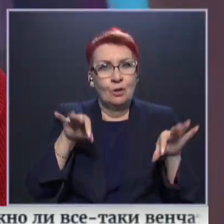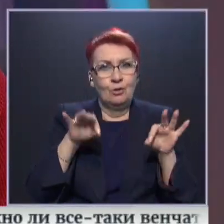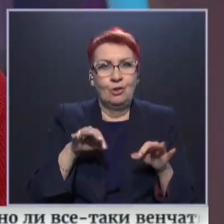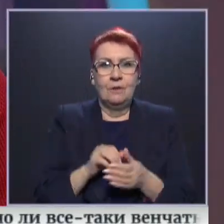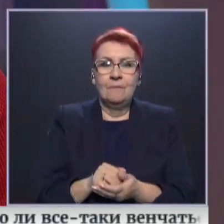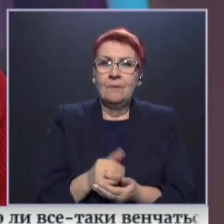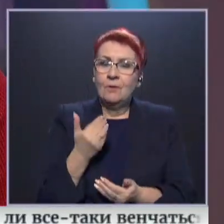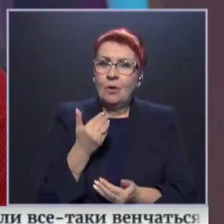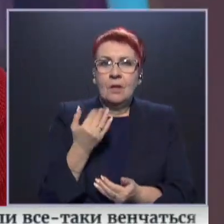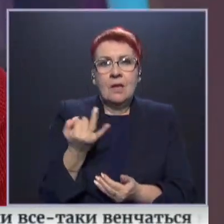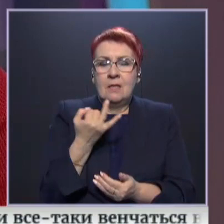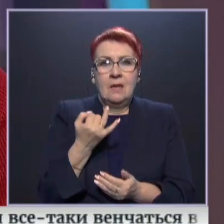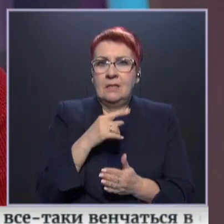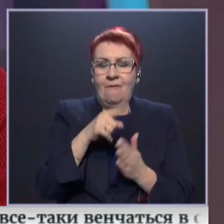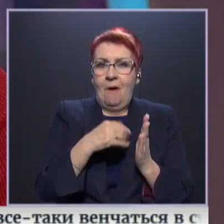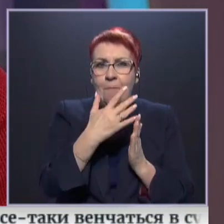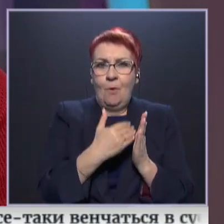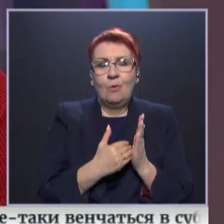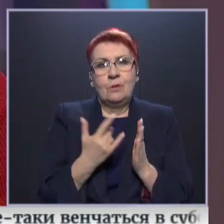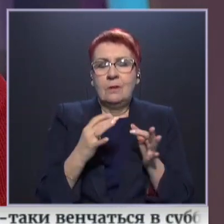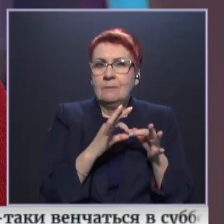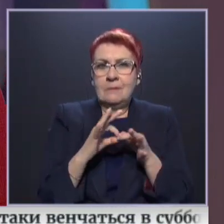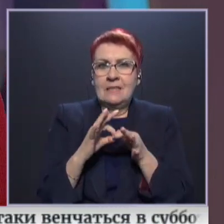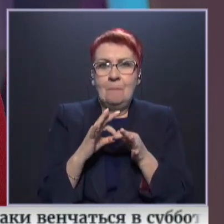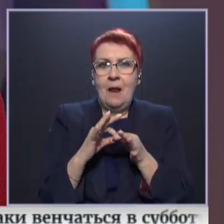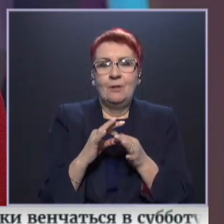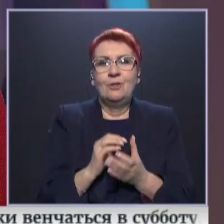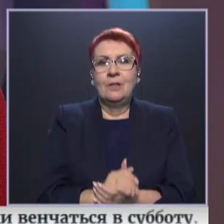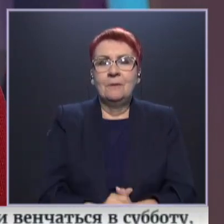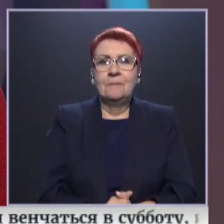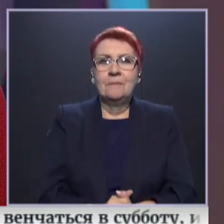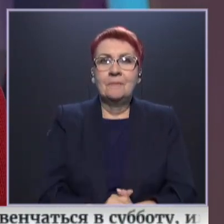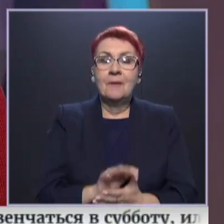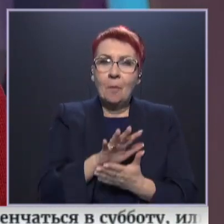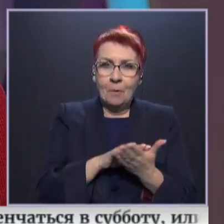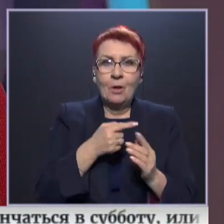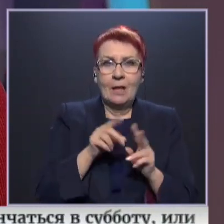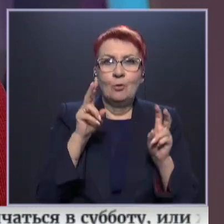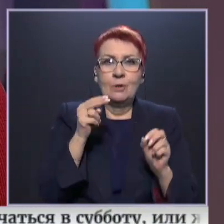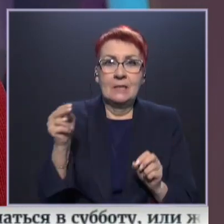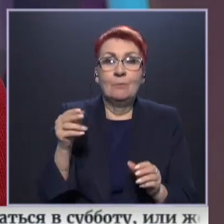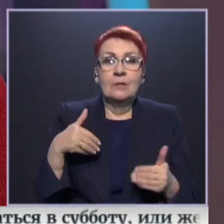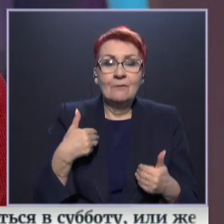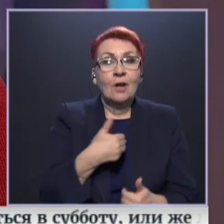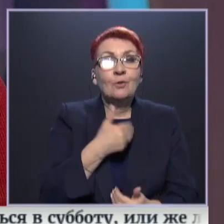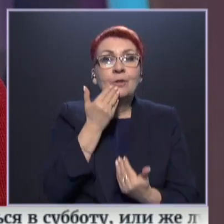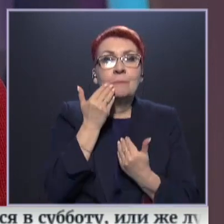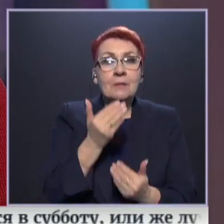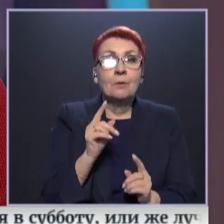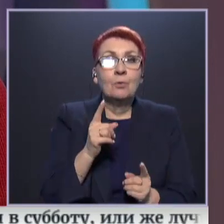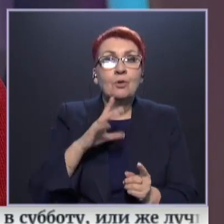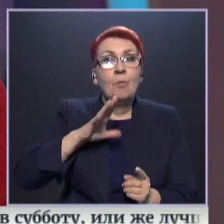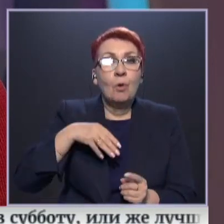как-то интересно подбираются вопросы, они прям цепляются, как магнитные шарики, один за другой. Продолжим эту тему. Здравствуйте, хочу спросить, почему